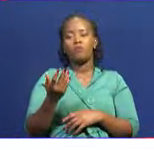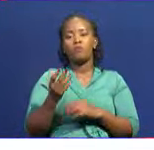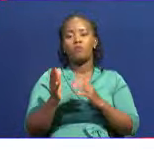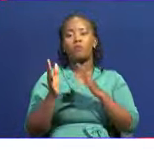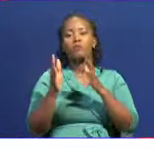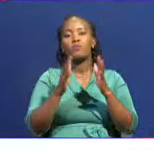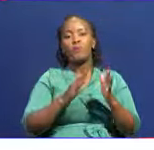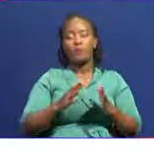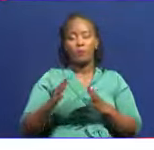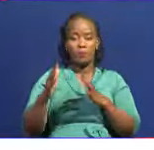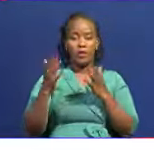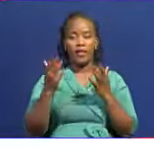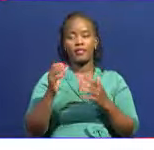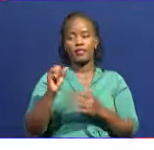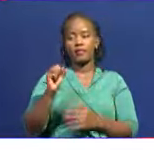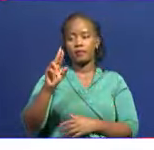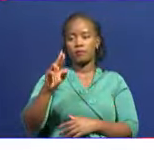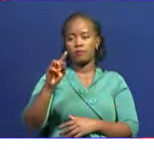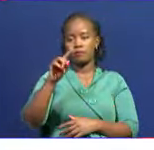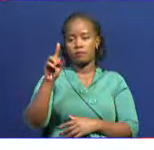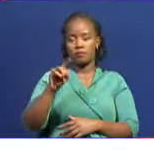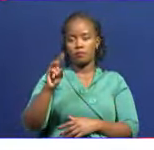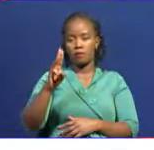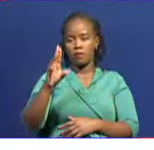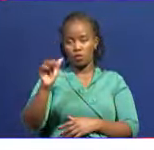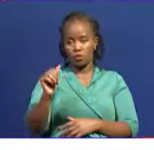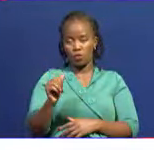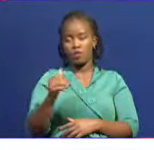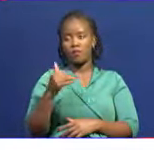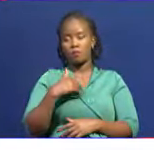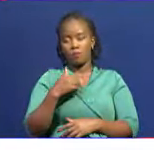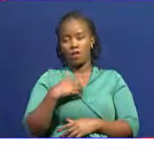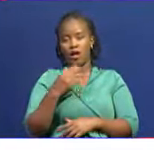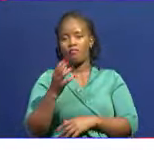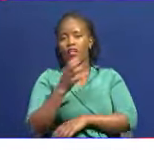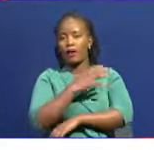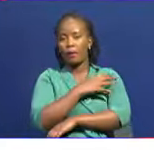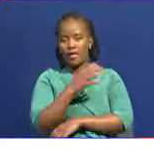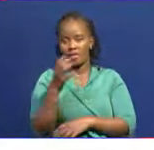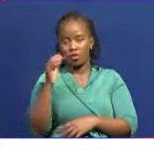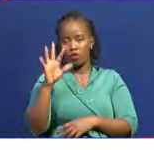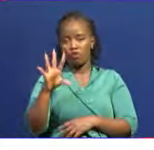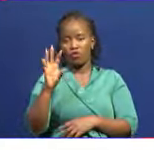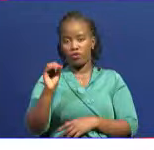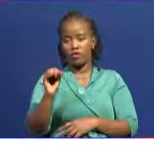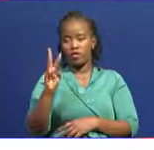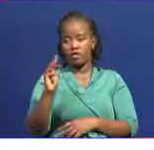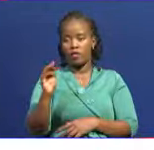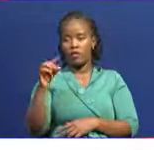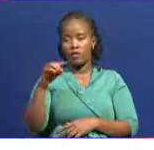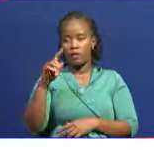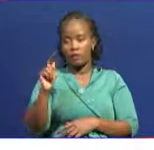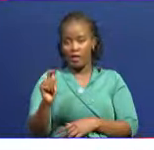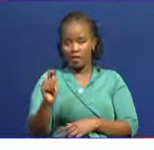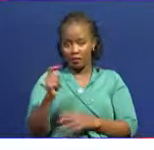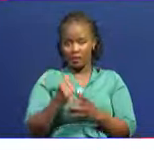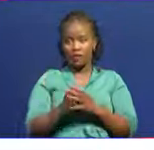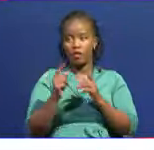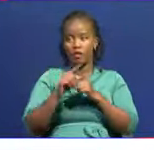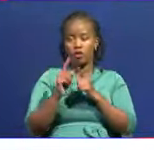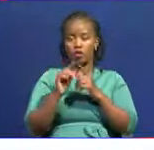plants in Suswa, it has a capacity 50 megawatt. So in